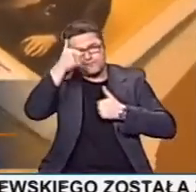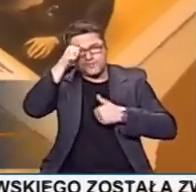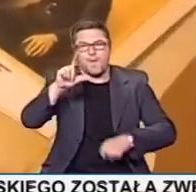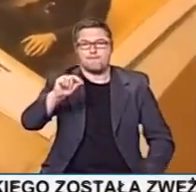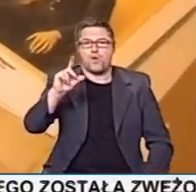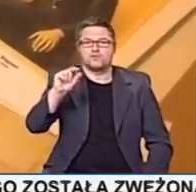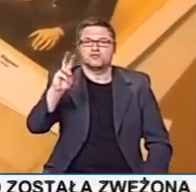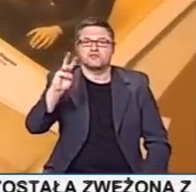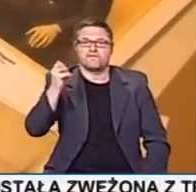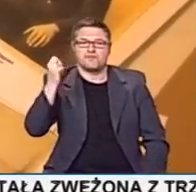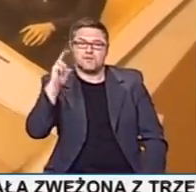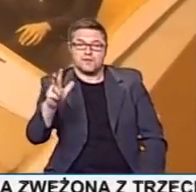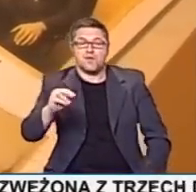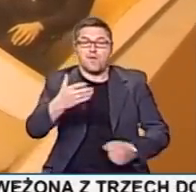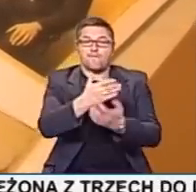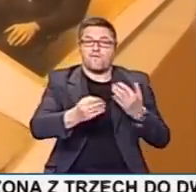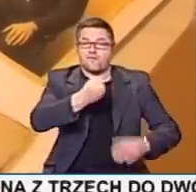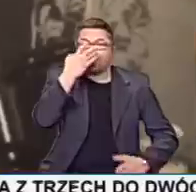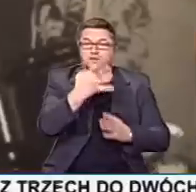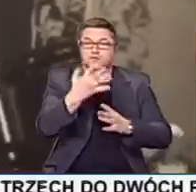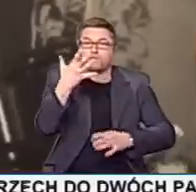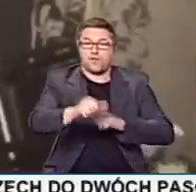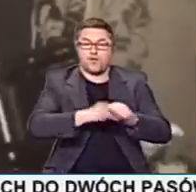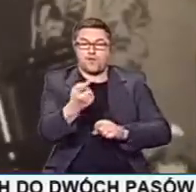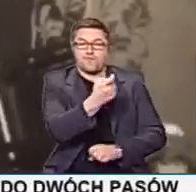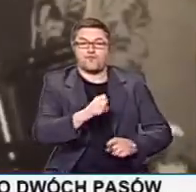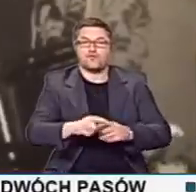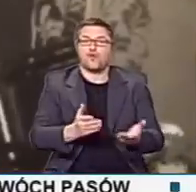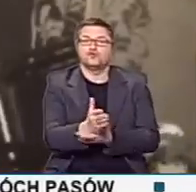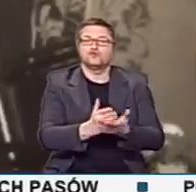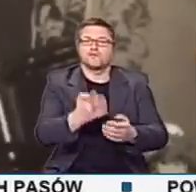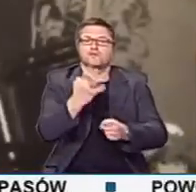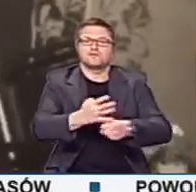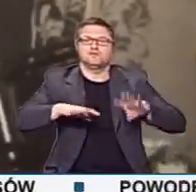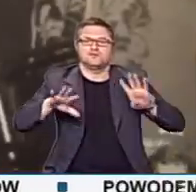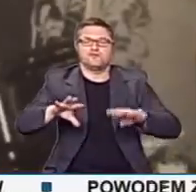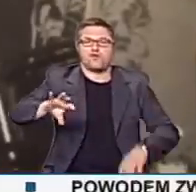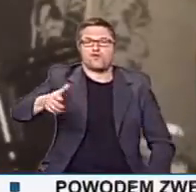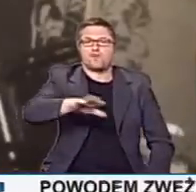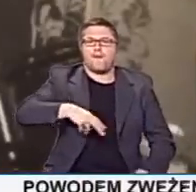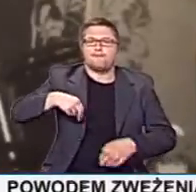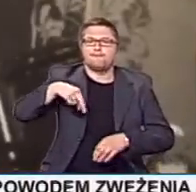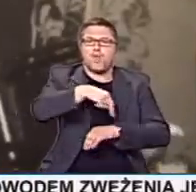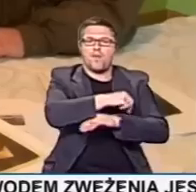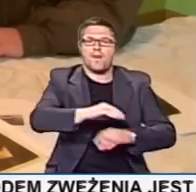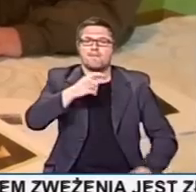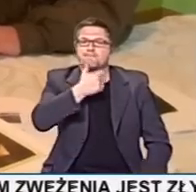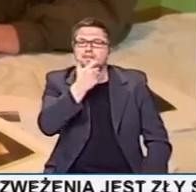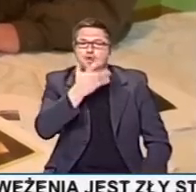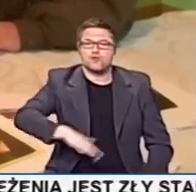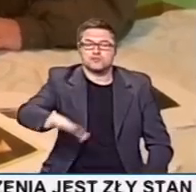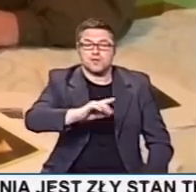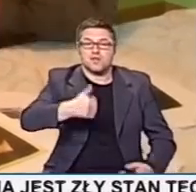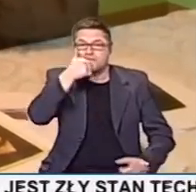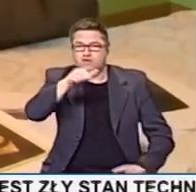Pokrzywnik w połowie maja 45 roku powołano go do służby w 49 Pułku Piechoty w Bydgoszczy ale po